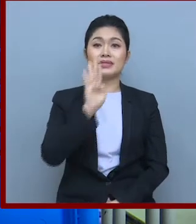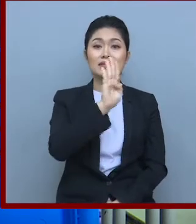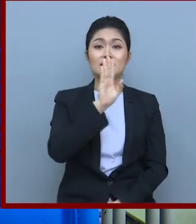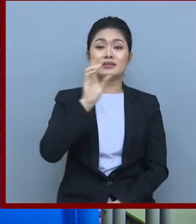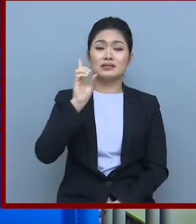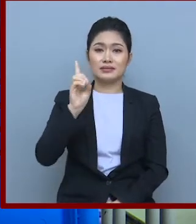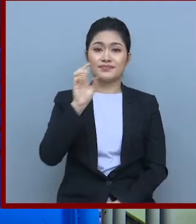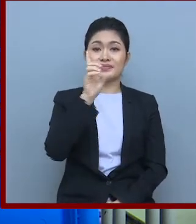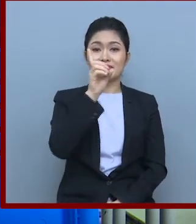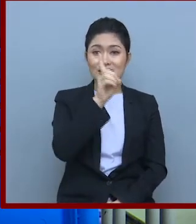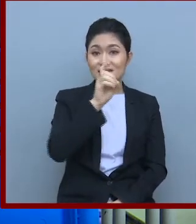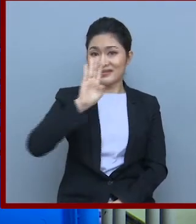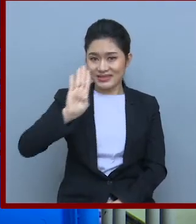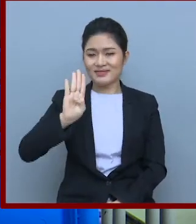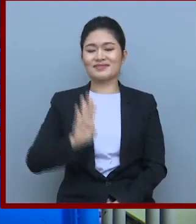เป็น D4 นะครับ